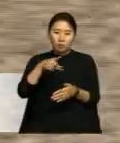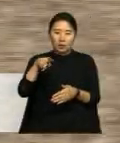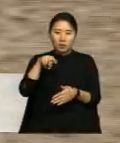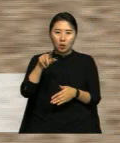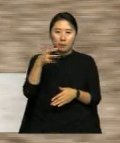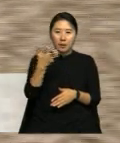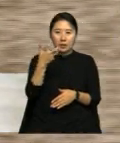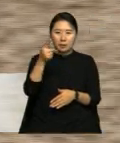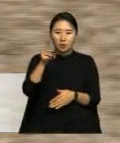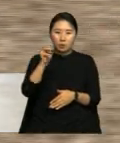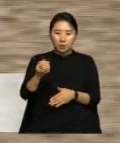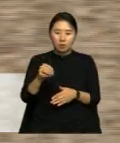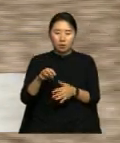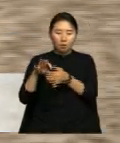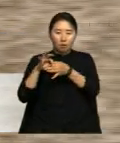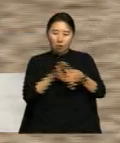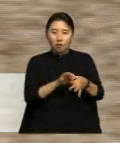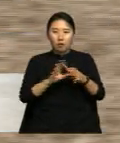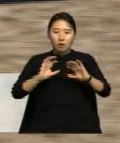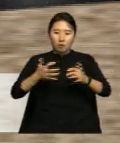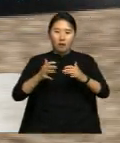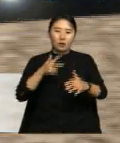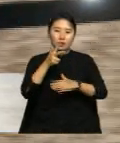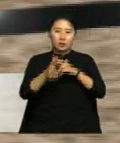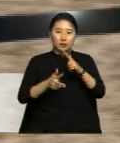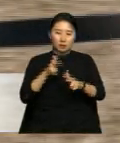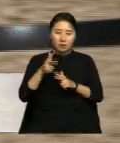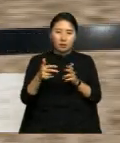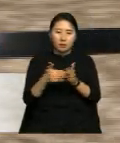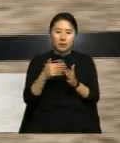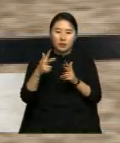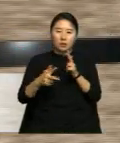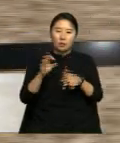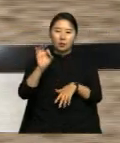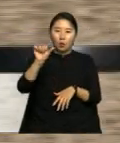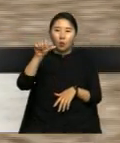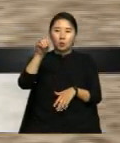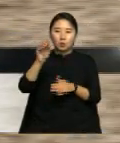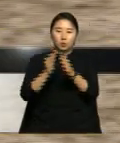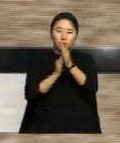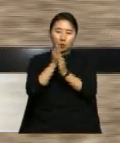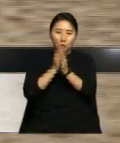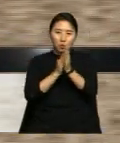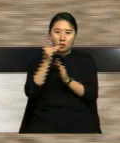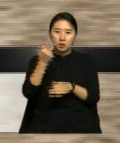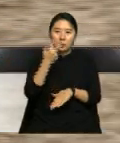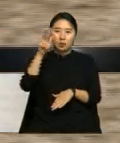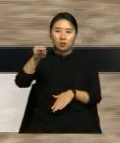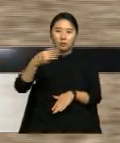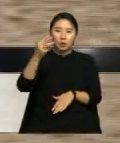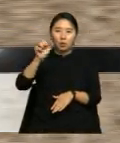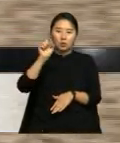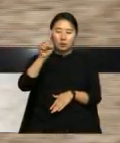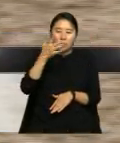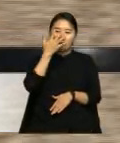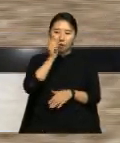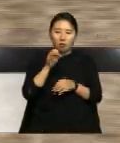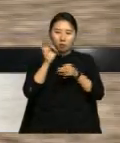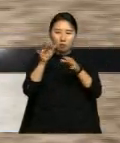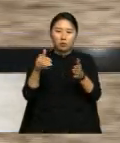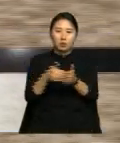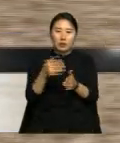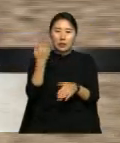80km 구간을 잇는 대규모 국책사업 입니다 총사업비 5조 7천 3백 5십 1억 원이 투입되는 사업으로